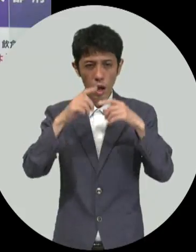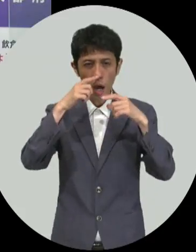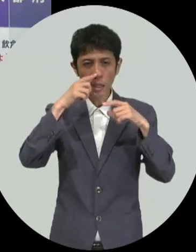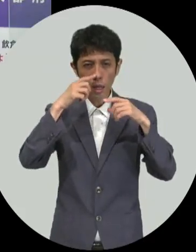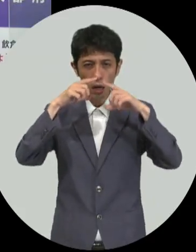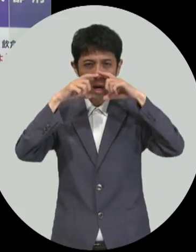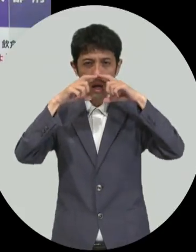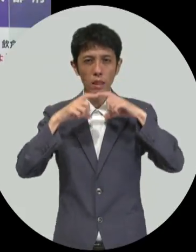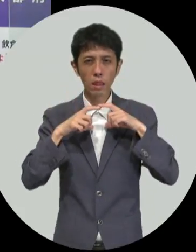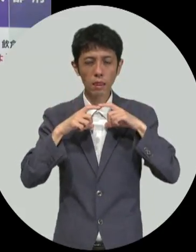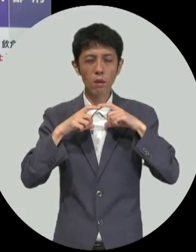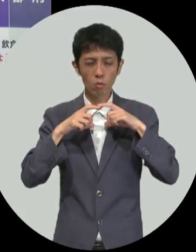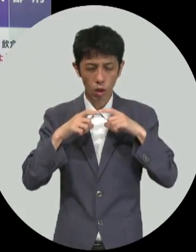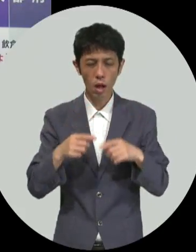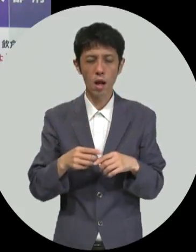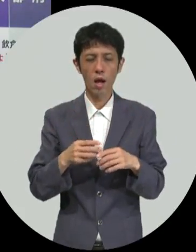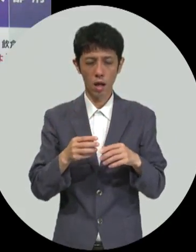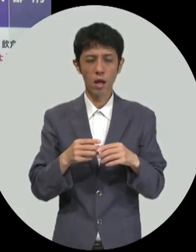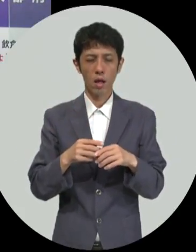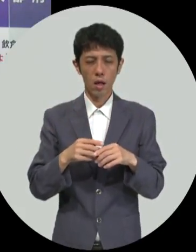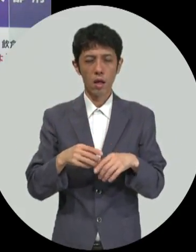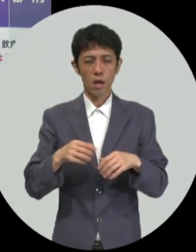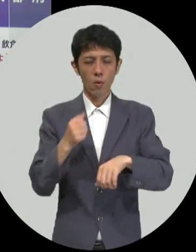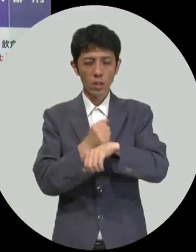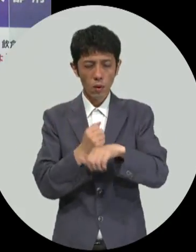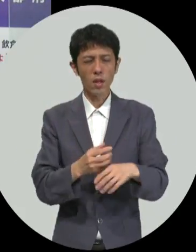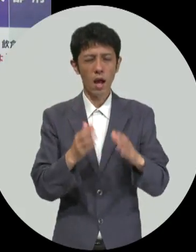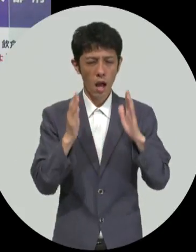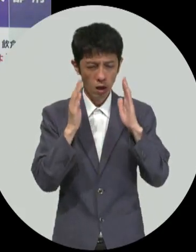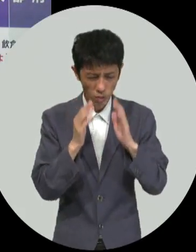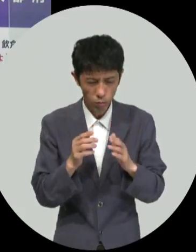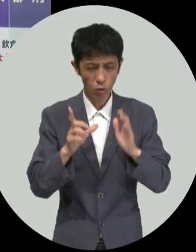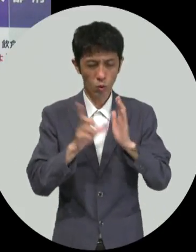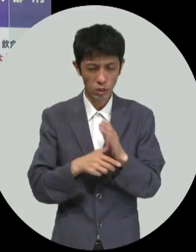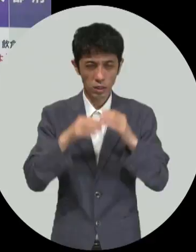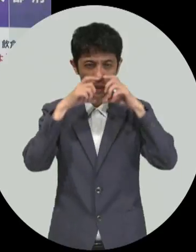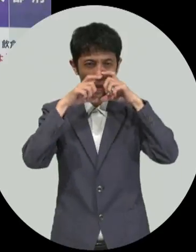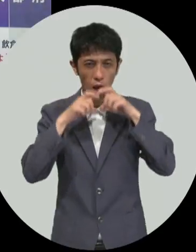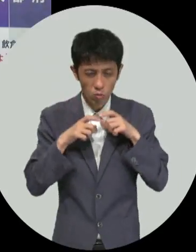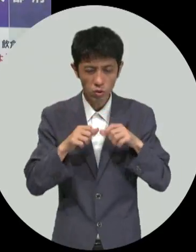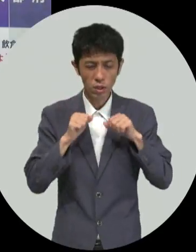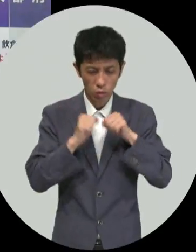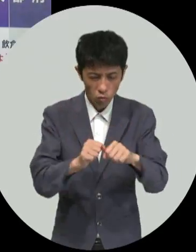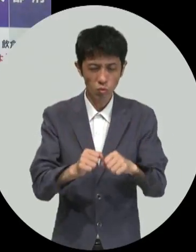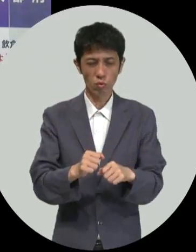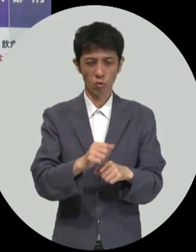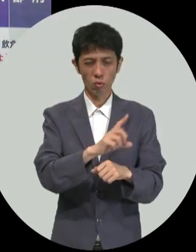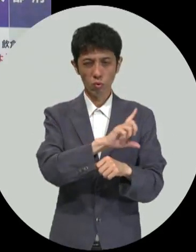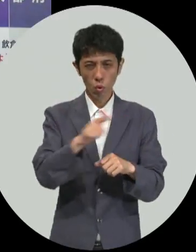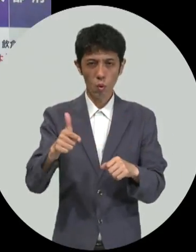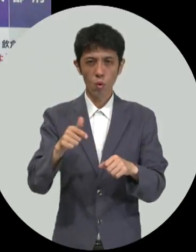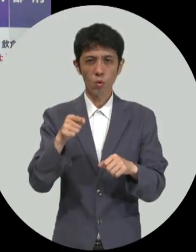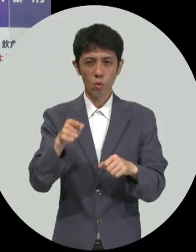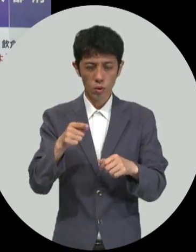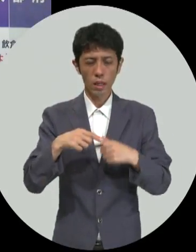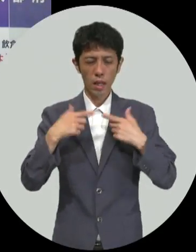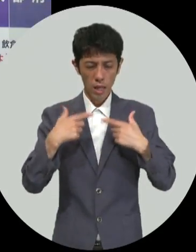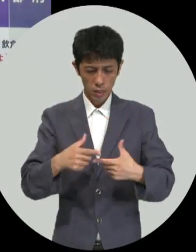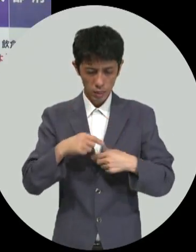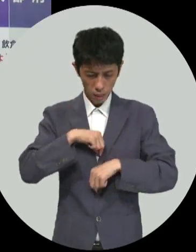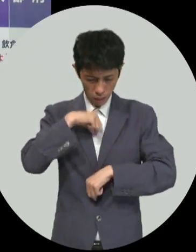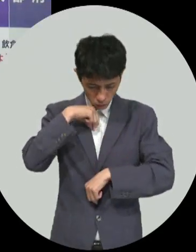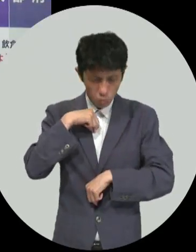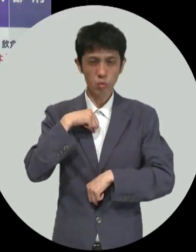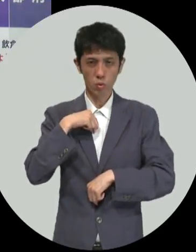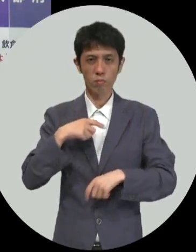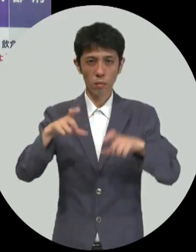出ているとかくしゃみの時にはわざわざマスク外すとか、マスクについての正しい着用をぜひとも徹底してほしいという話がございました。